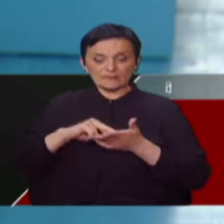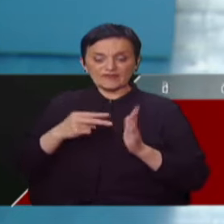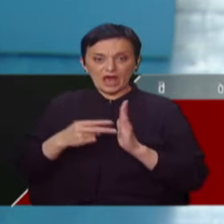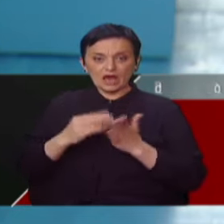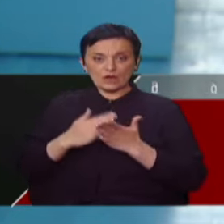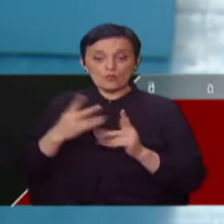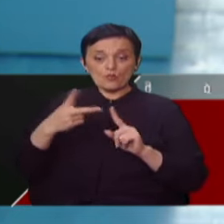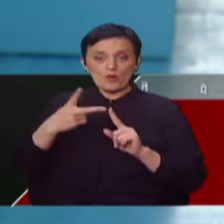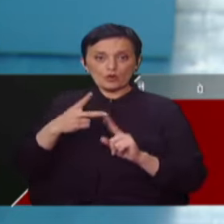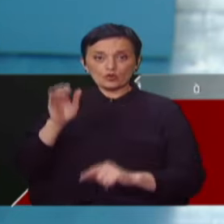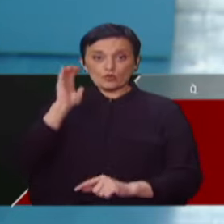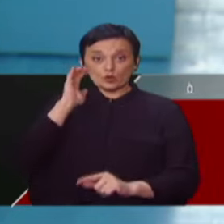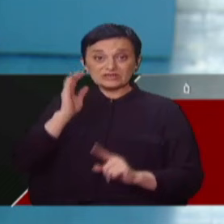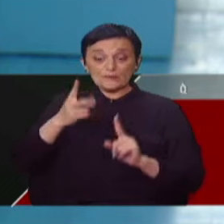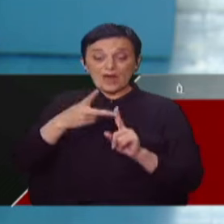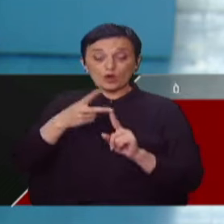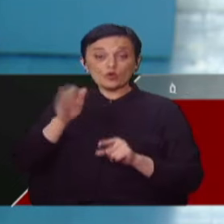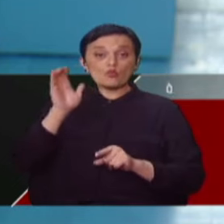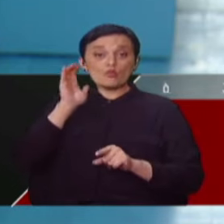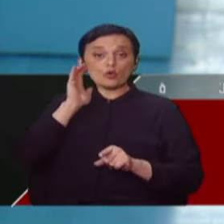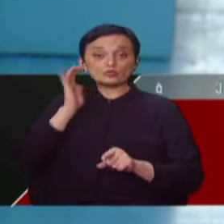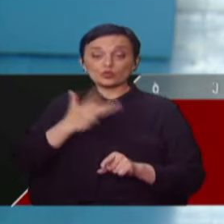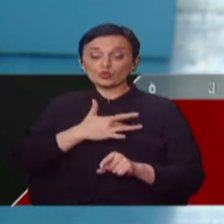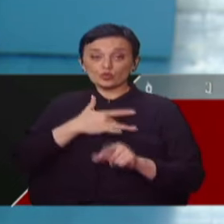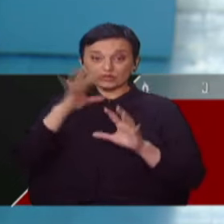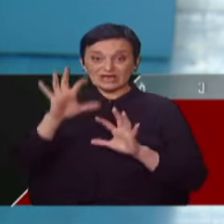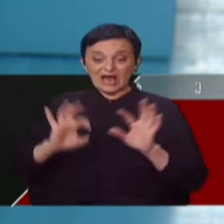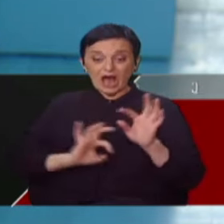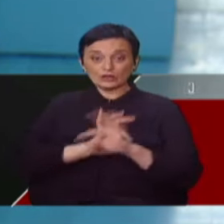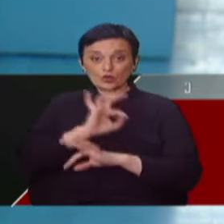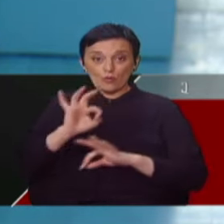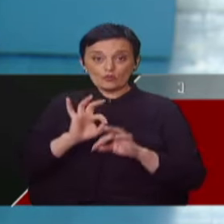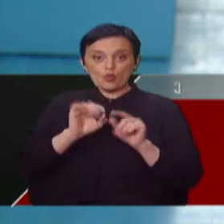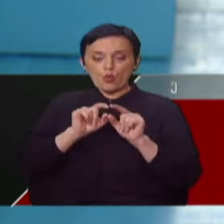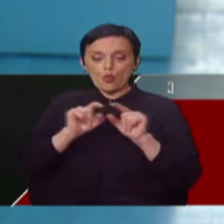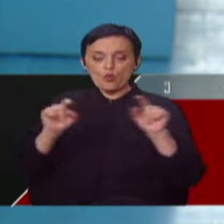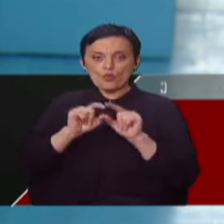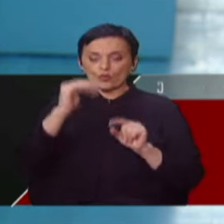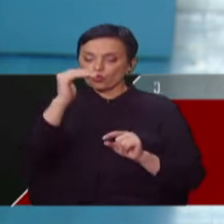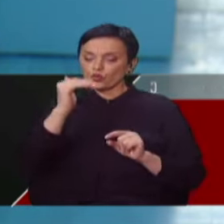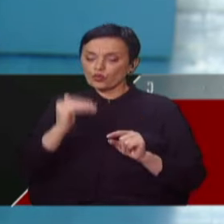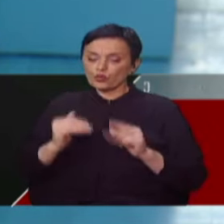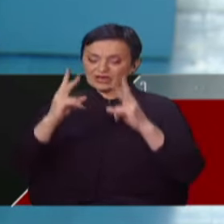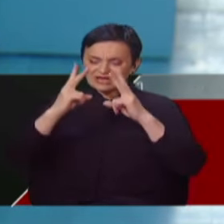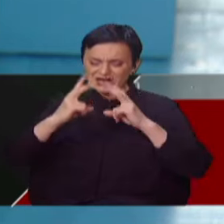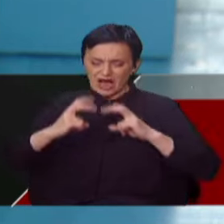არის უკვე მეორე მოსმენა. მეორე მოსმენა ამ შემთხვევაში გულისხმობს კანონ პროექტის მუხლობრივ განხილვას, რაც